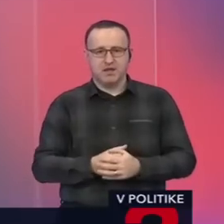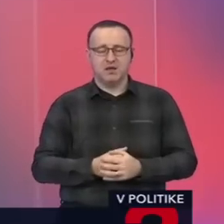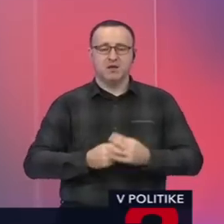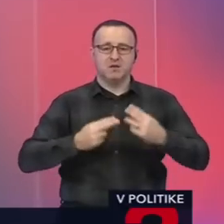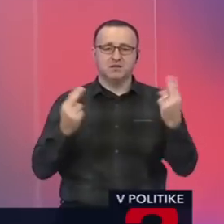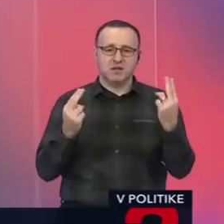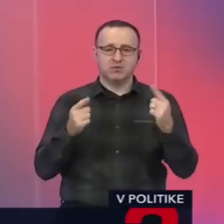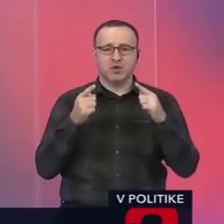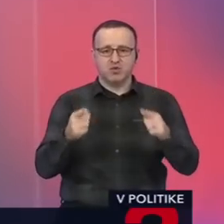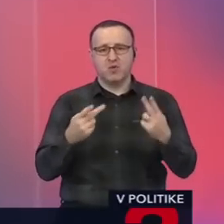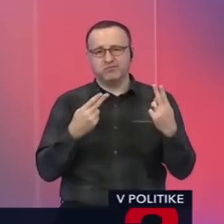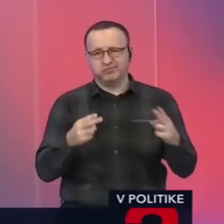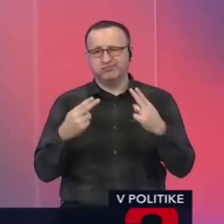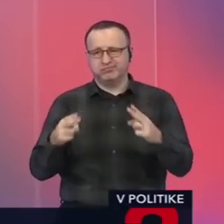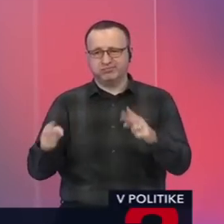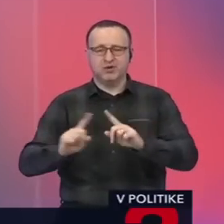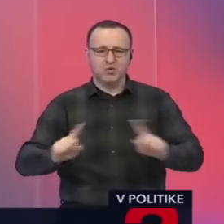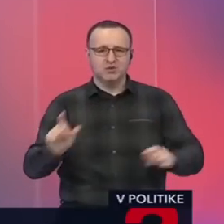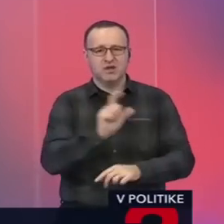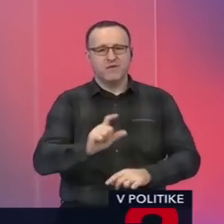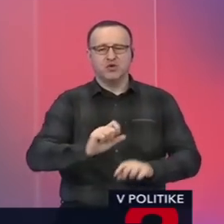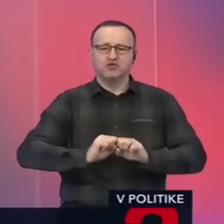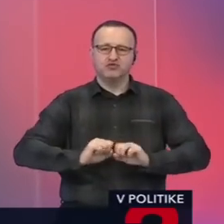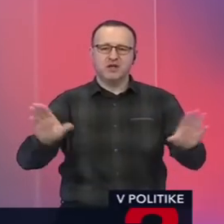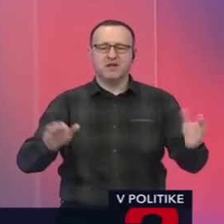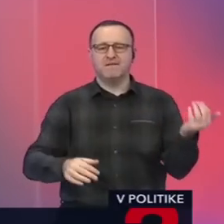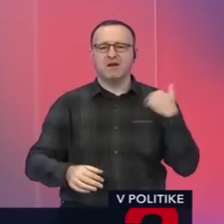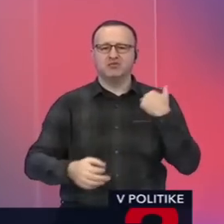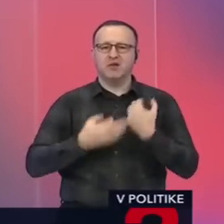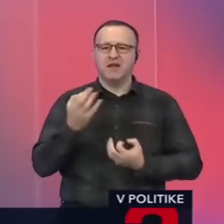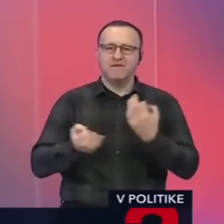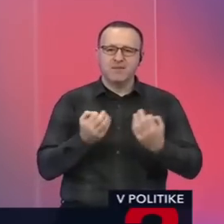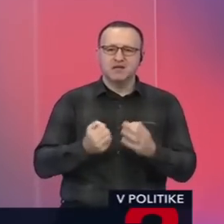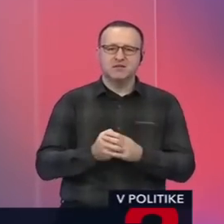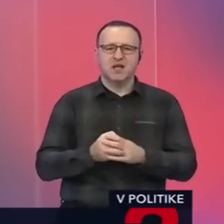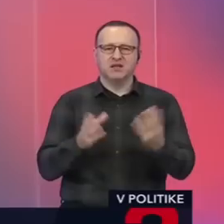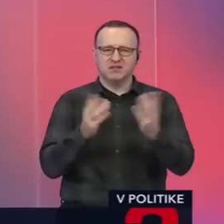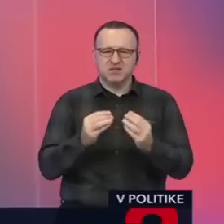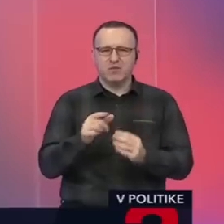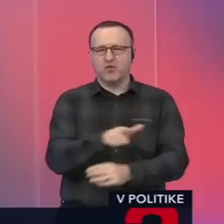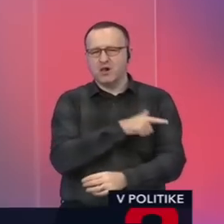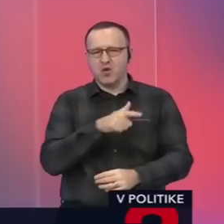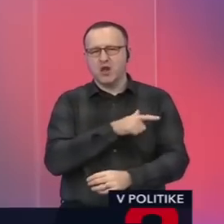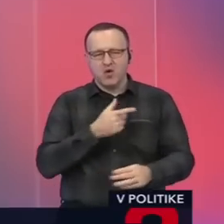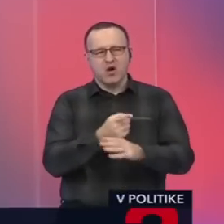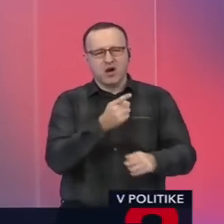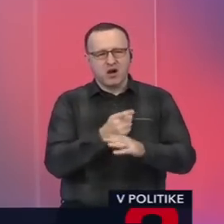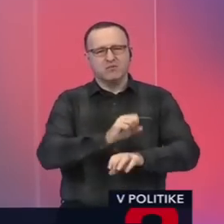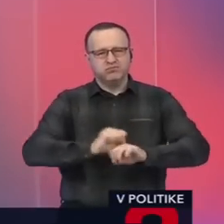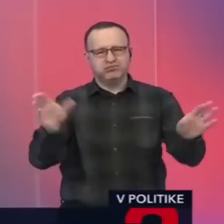aj následok viacerých faktorov, ako šírenie dezinformácií systematicky dlhé roky a samozrejme